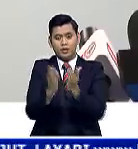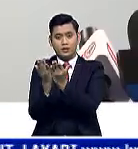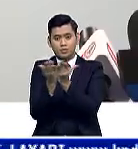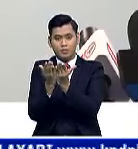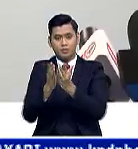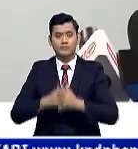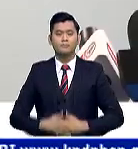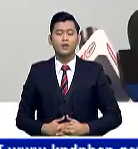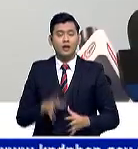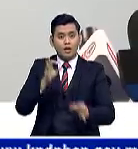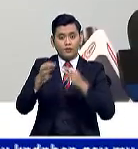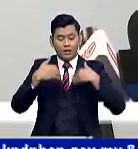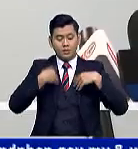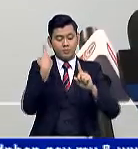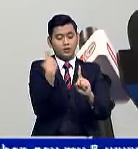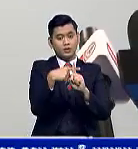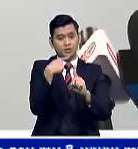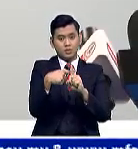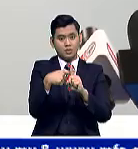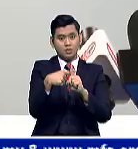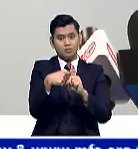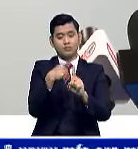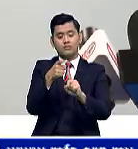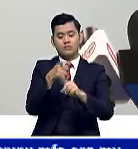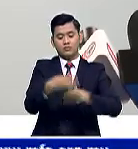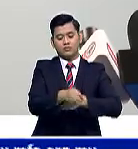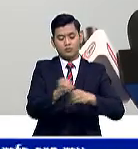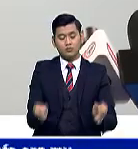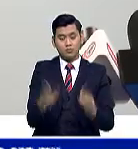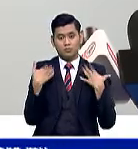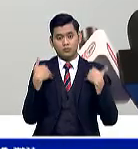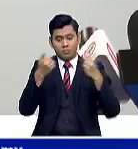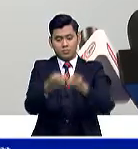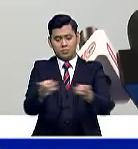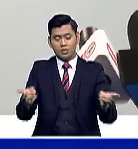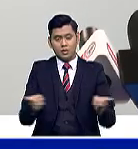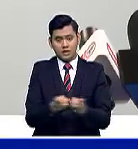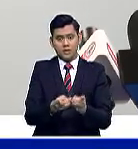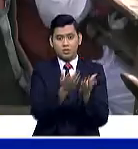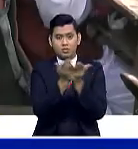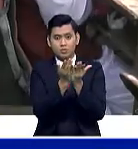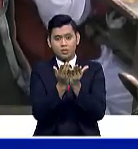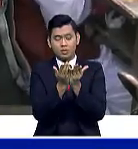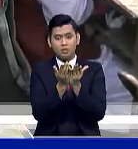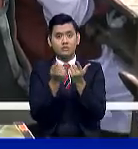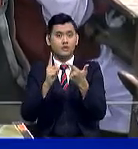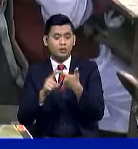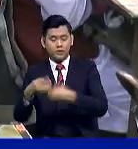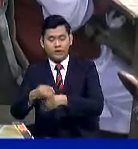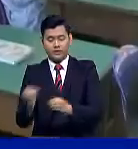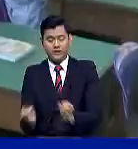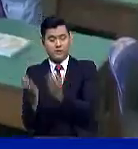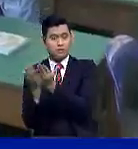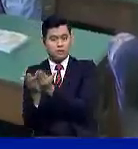Apabila terdapat kes positif dilaporkan kepada Pejabat Kesihatan Daerah di sektor pendidikan, sama ada melibatkan kalangan